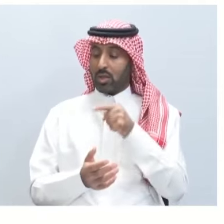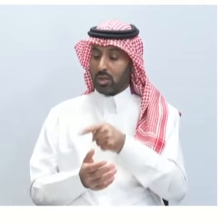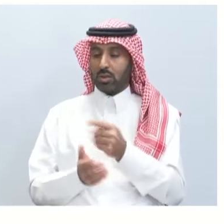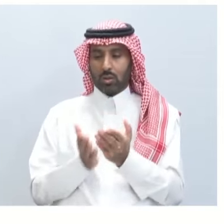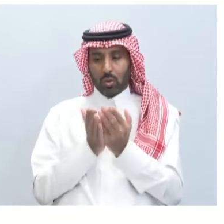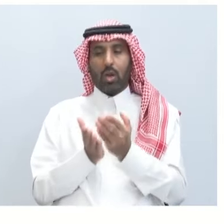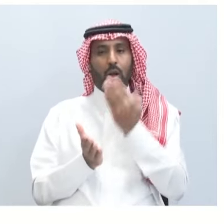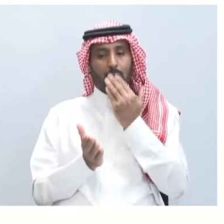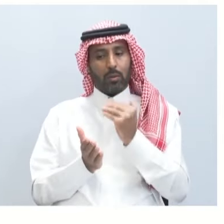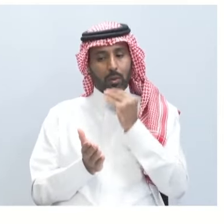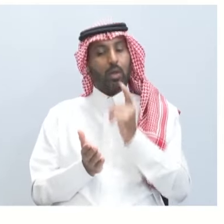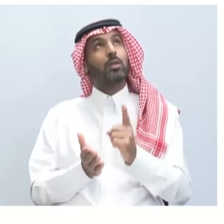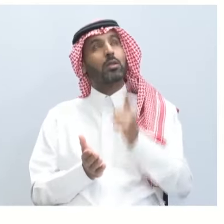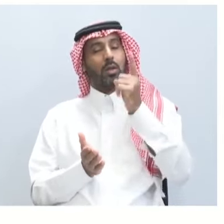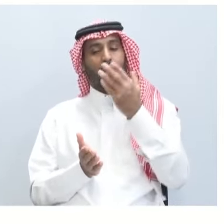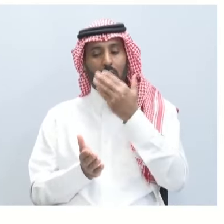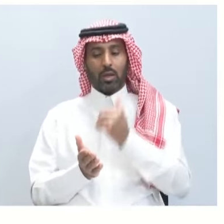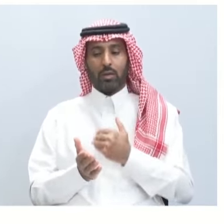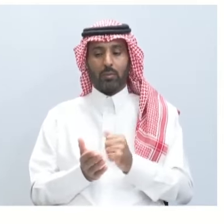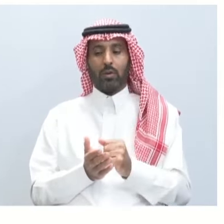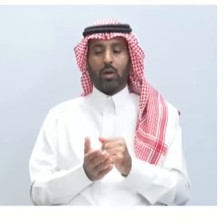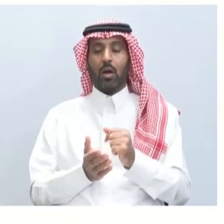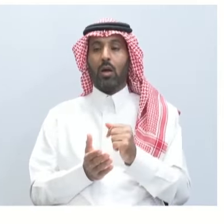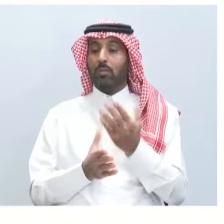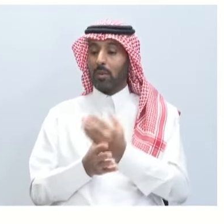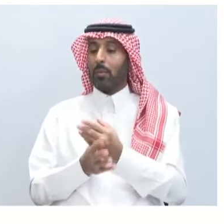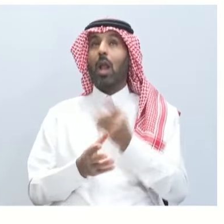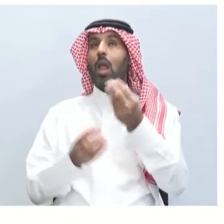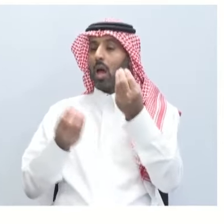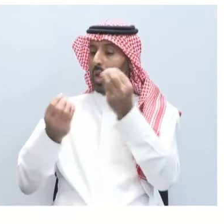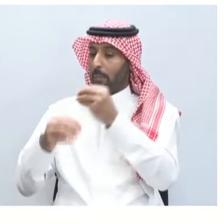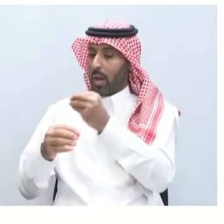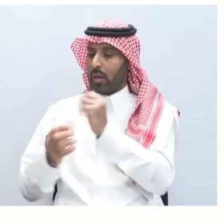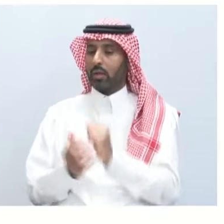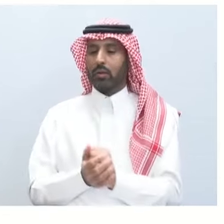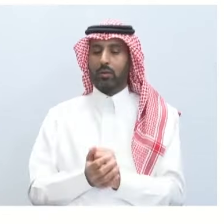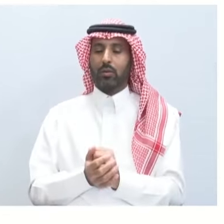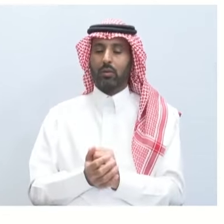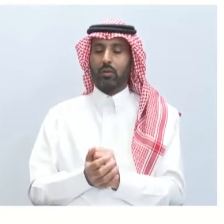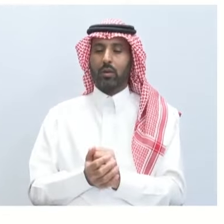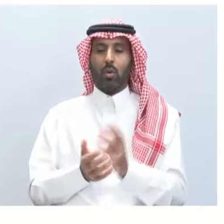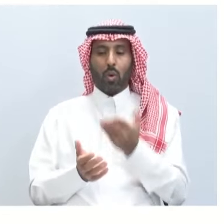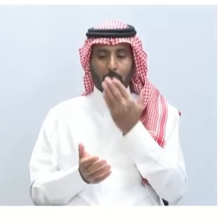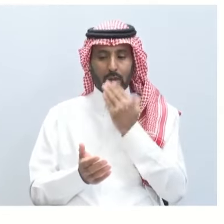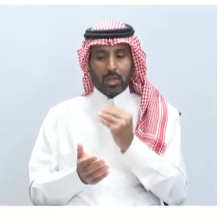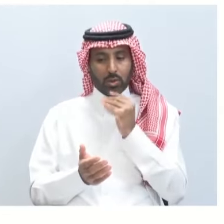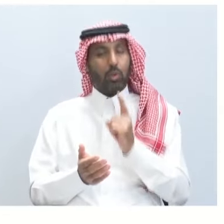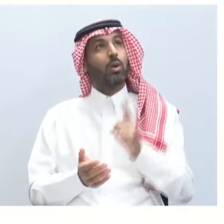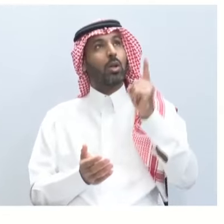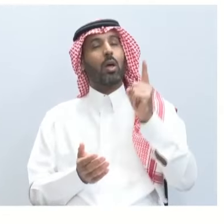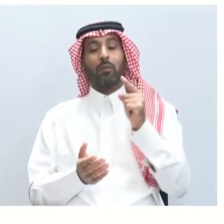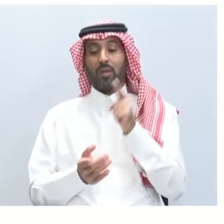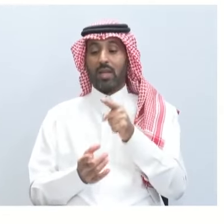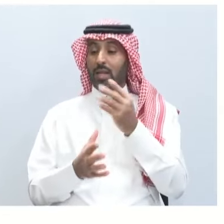اي قلنا له اشكر الله على ما انعم به عليك ثم جاءت الايه ومن يشكر فانما يشكر